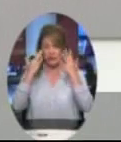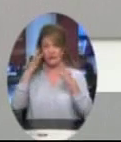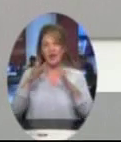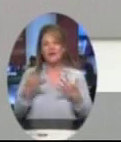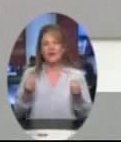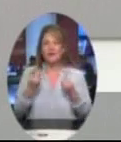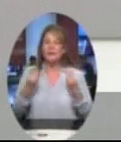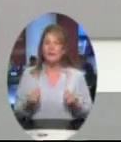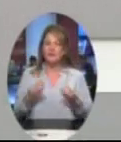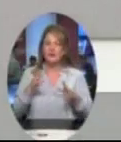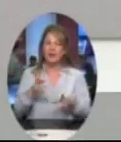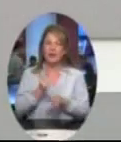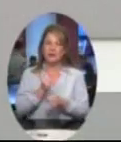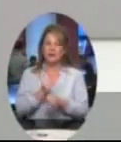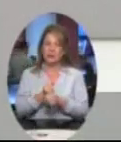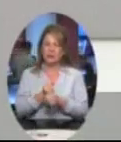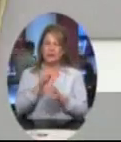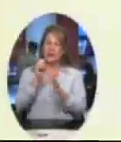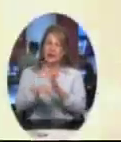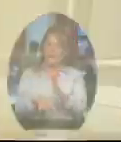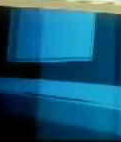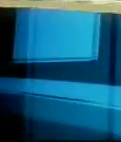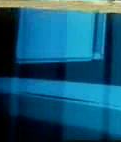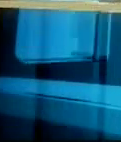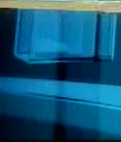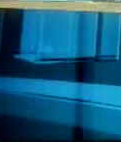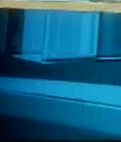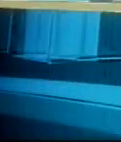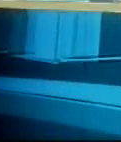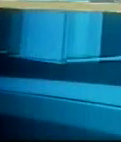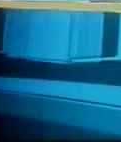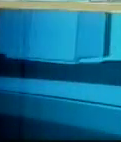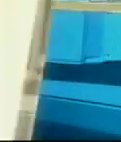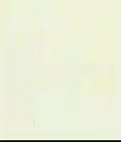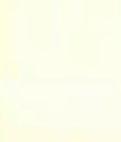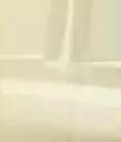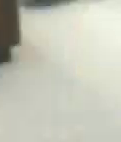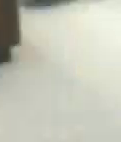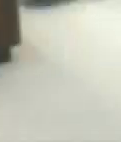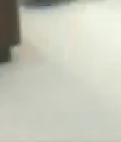ומה אפשר לתרום ולהוסיף לטוב הזה.